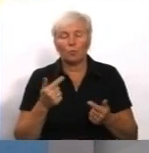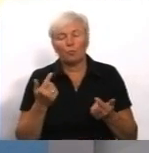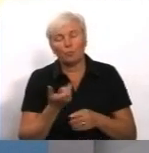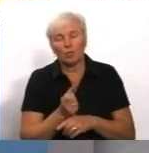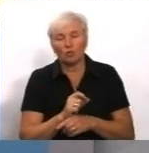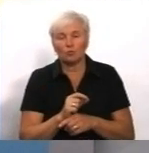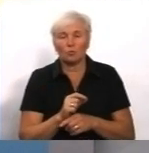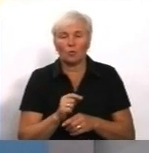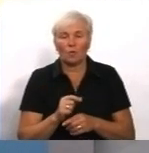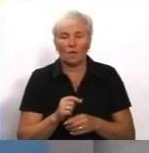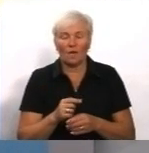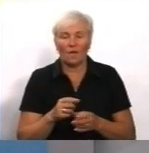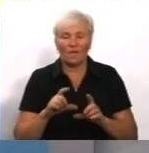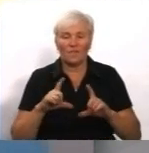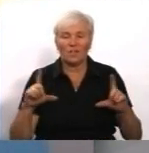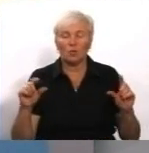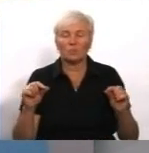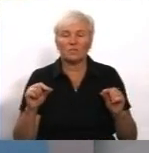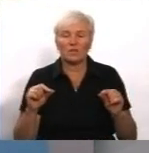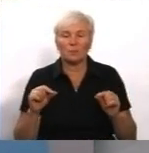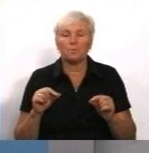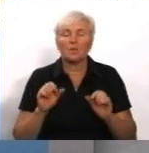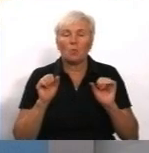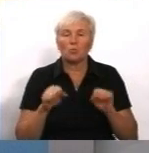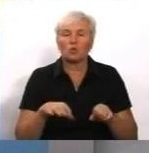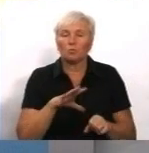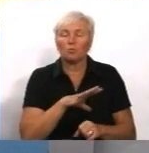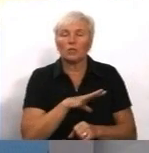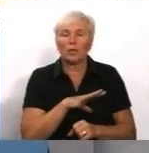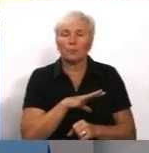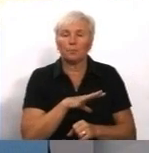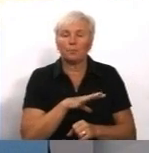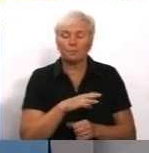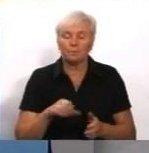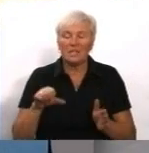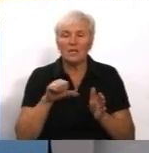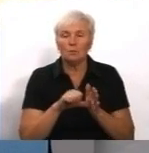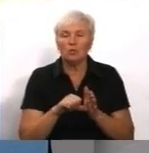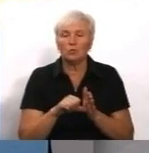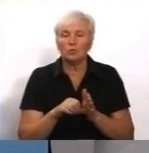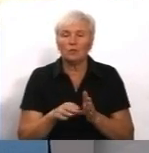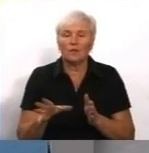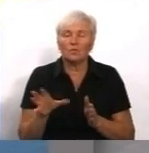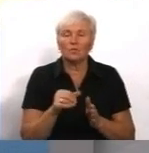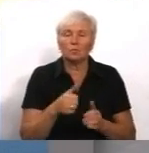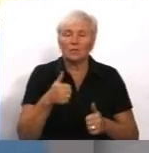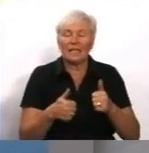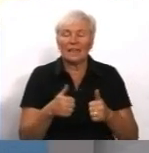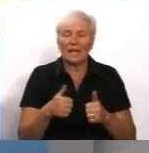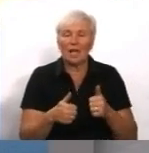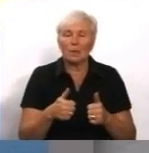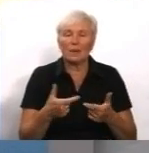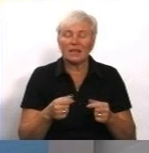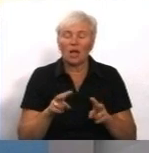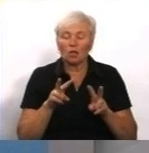підрозділів, такий як ринковий нагляд, може бути присутній у цьому тандемі, де